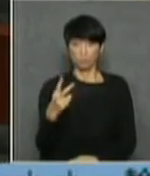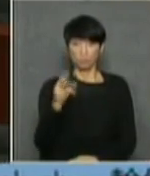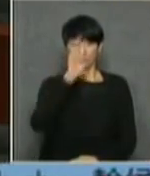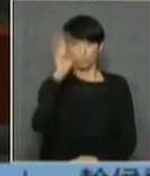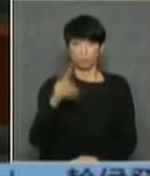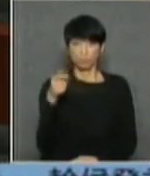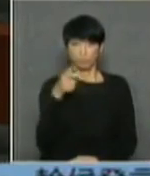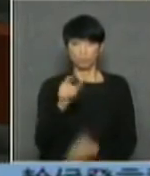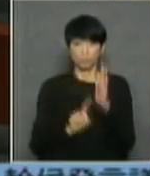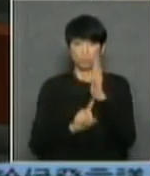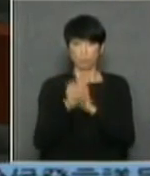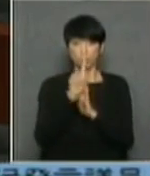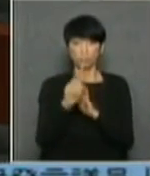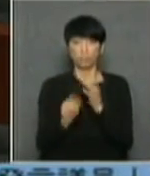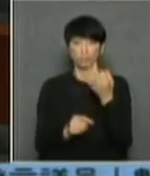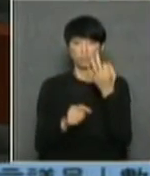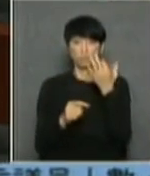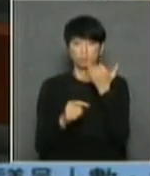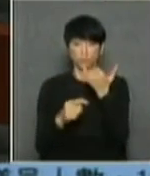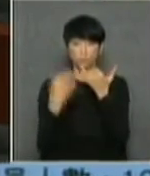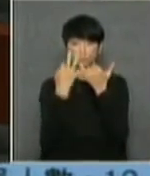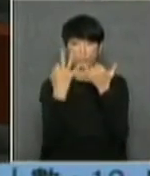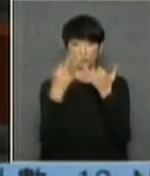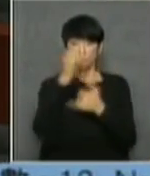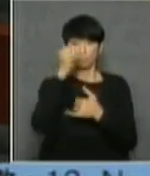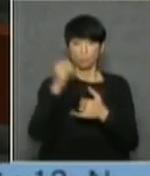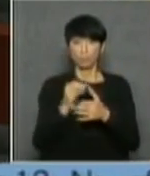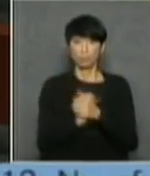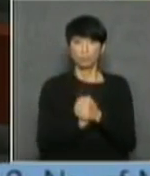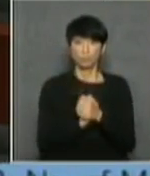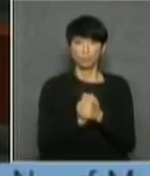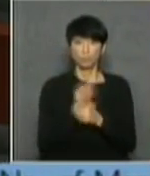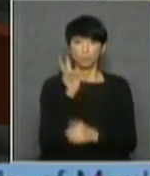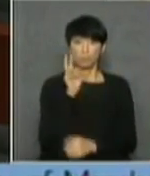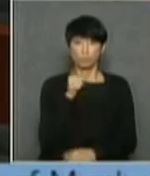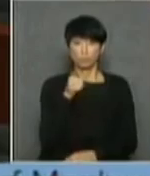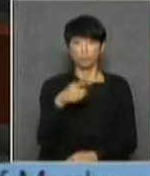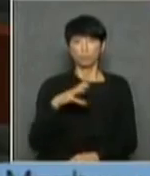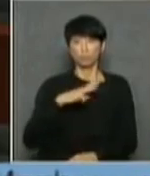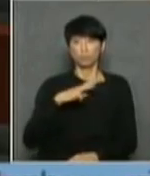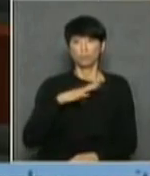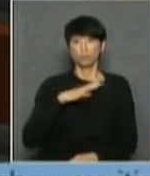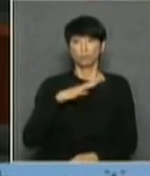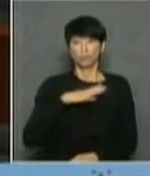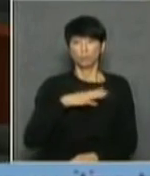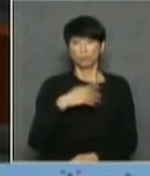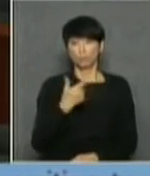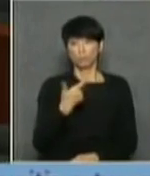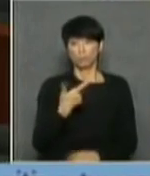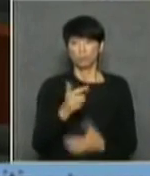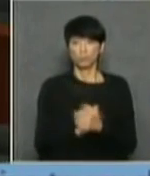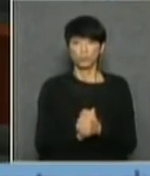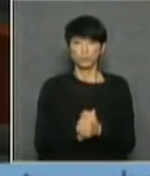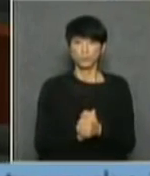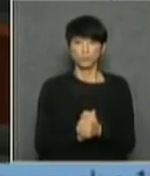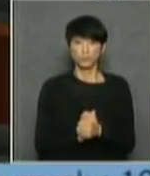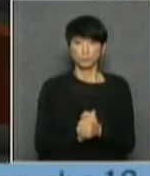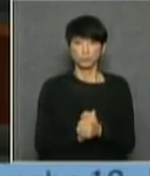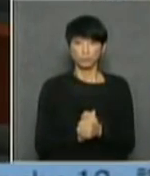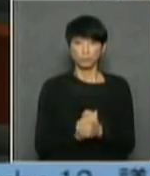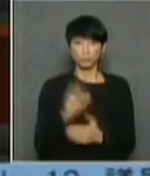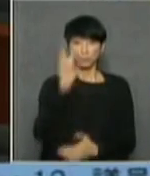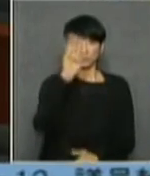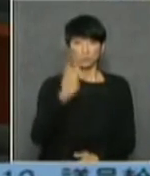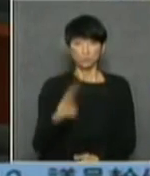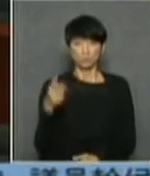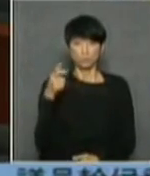升咗 63%。 咁類似呢類嘅個案呢仲有唔少嘅。咁點解會多咗咁多呢？係